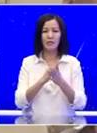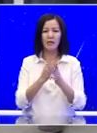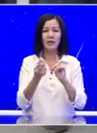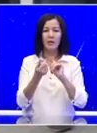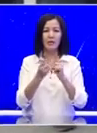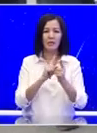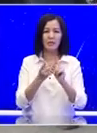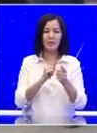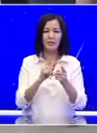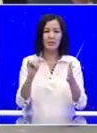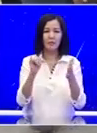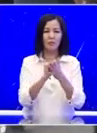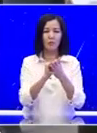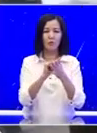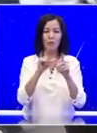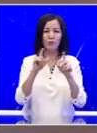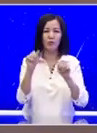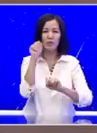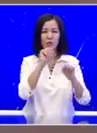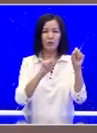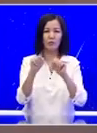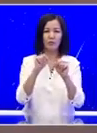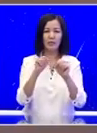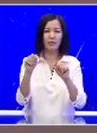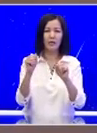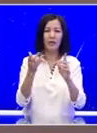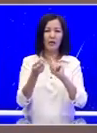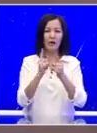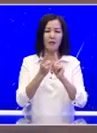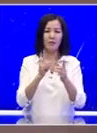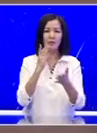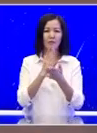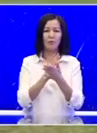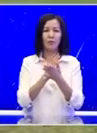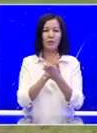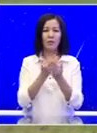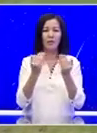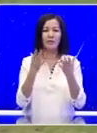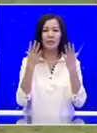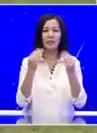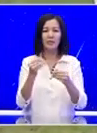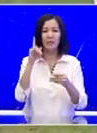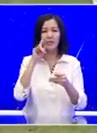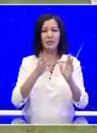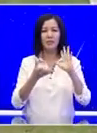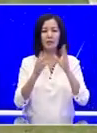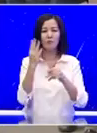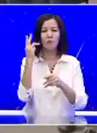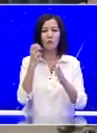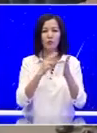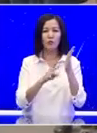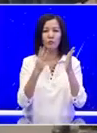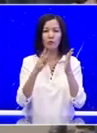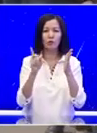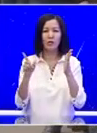Кезектесіп блокпосттармен дезинфекциялық жұмыстарда да олар бір-бірімен алмастырып отырады. Айта кетейік, қазіргі кезде ел бойынша 473